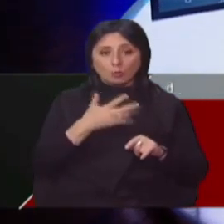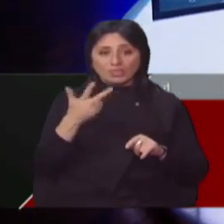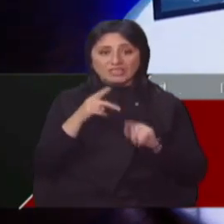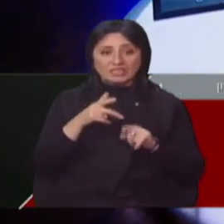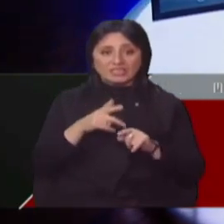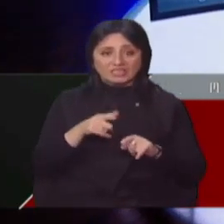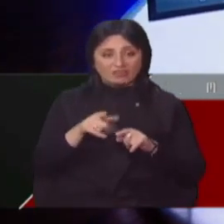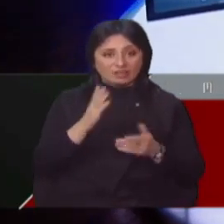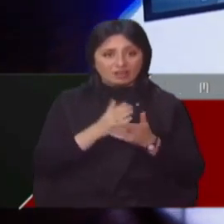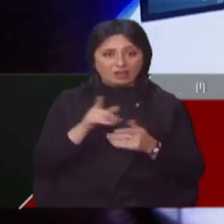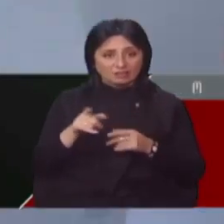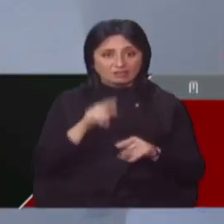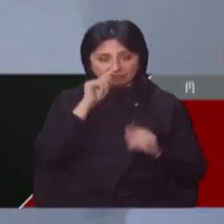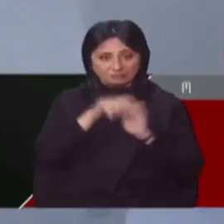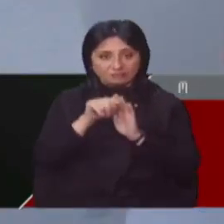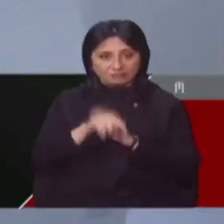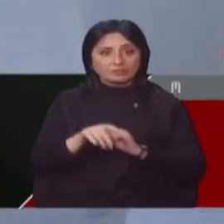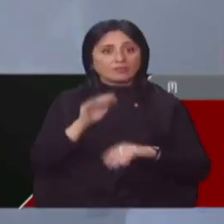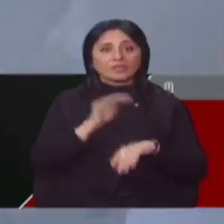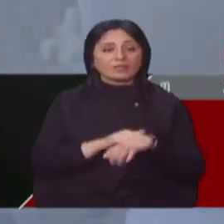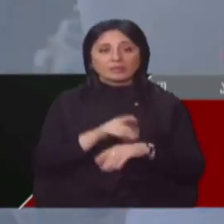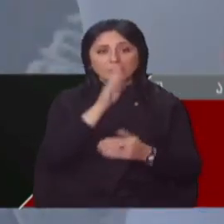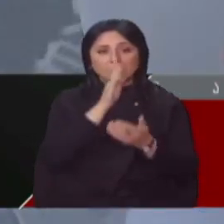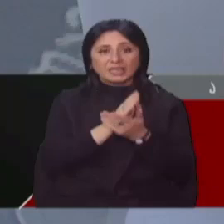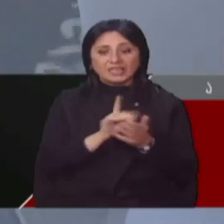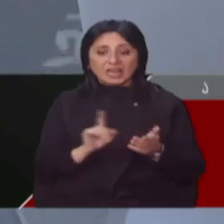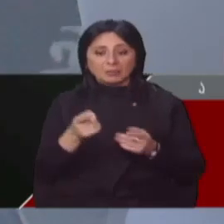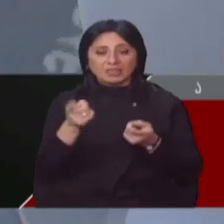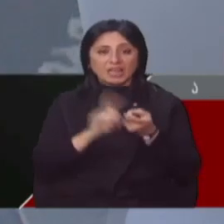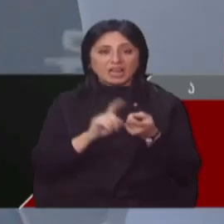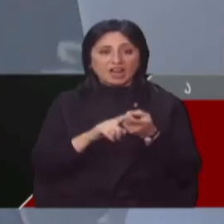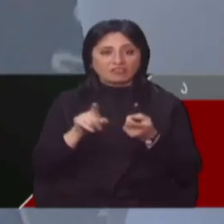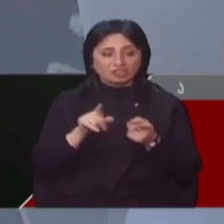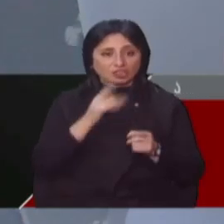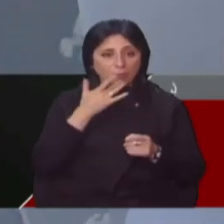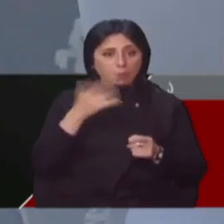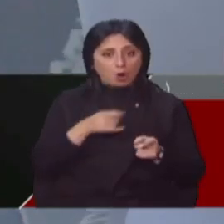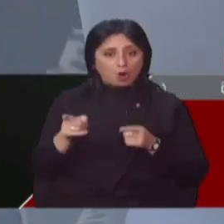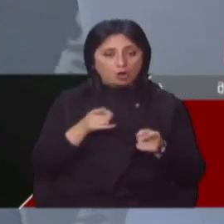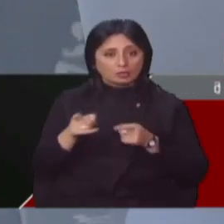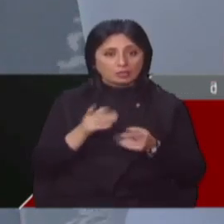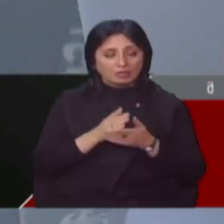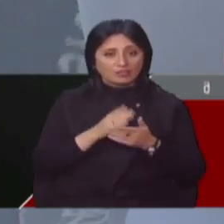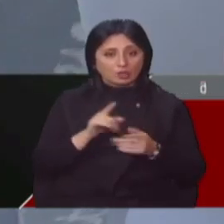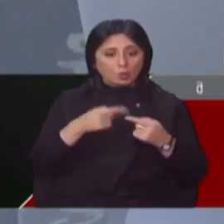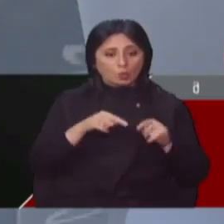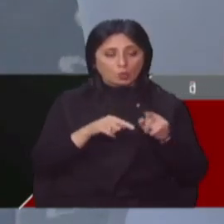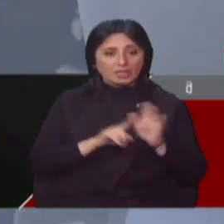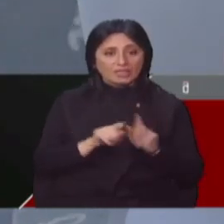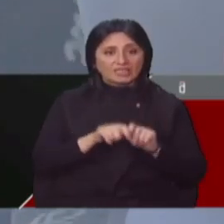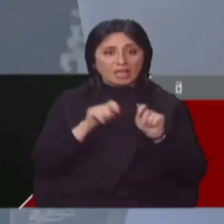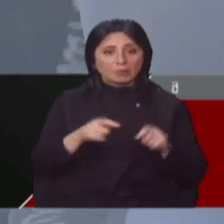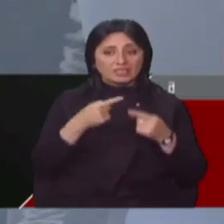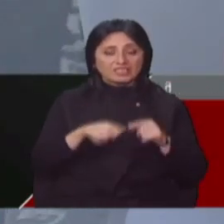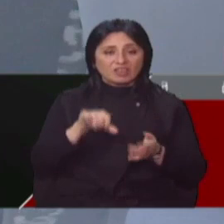53-ს მიკერძოებულად აცხადებს. არგუმენტად ის პირდაპირი და ირიბი კავშირები სახელდება, რომლებიც კვლევის დროს მითითებული ორგანიზაციების დამფუძნებლებსა